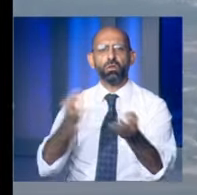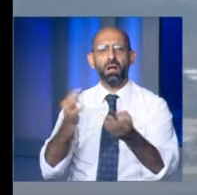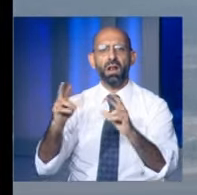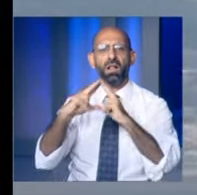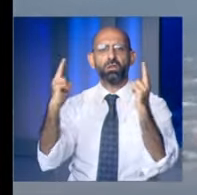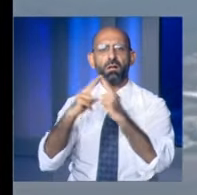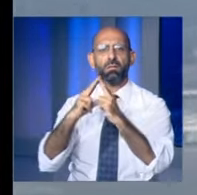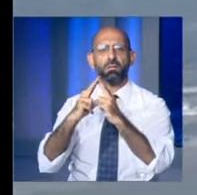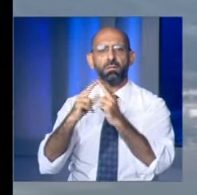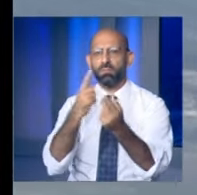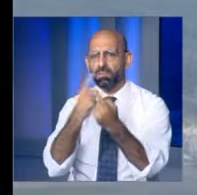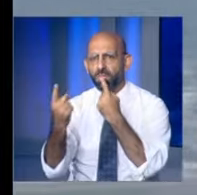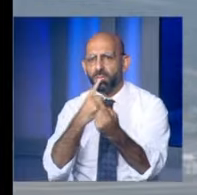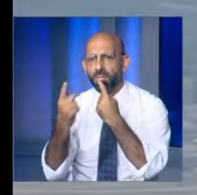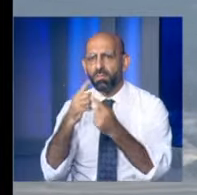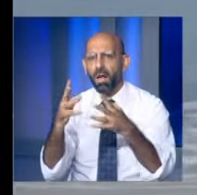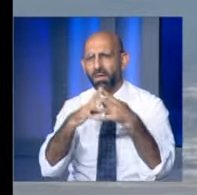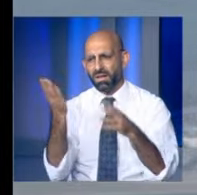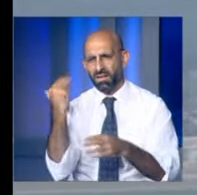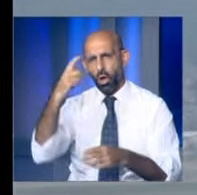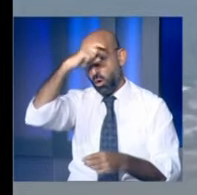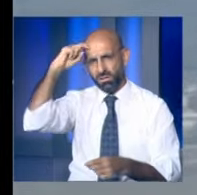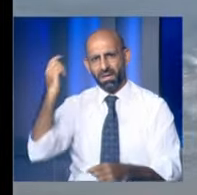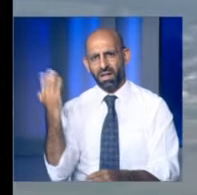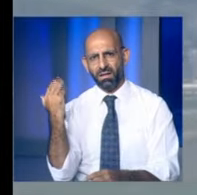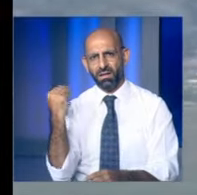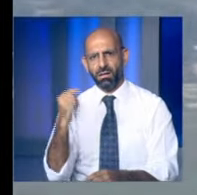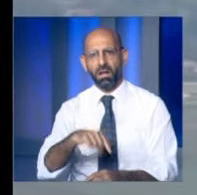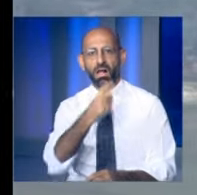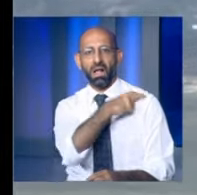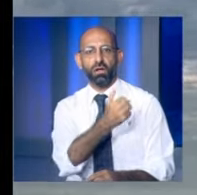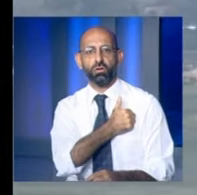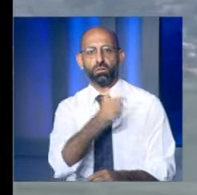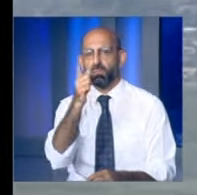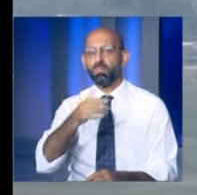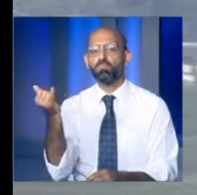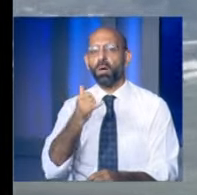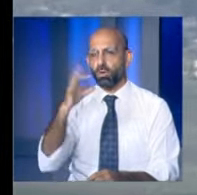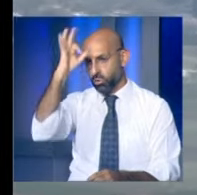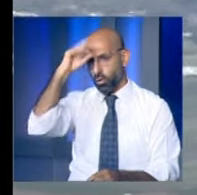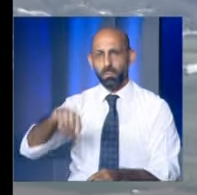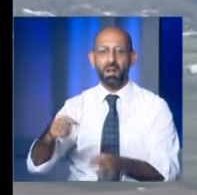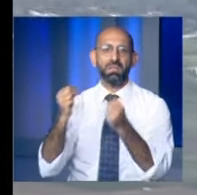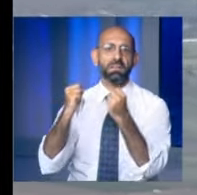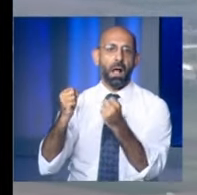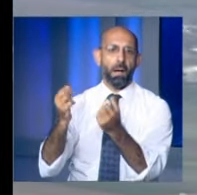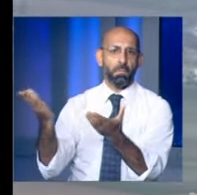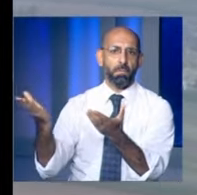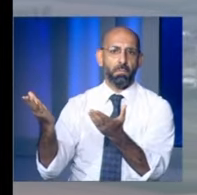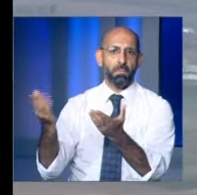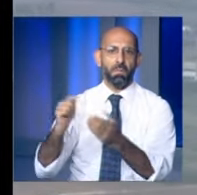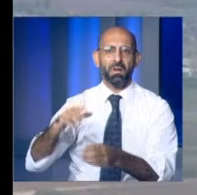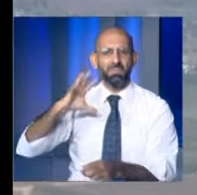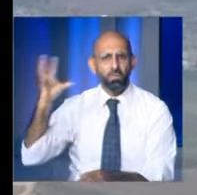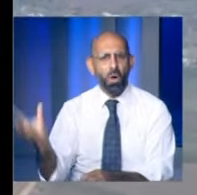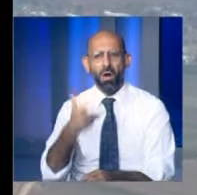قائد الجيش مع مستشارين في لجنة الشؤون الخارجية خلال زيارته الأمريكية بحزيران الماضي، قال العماد جوزيف عون إن